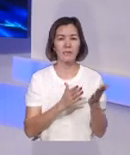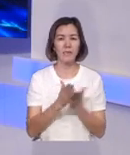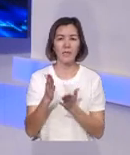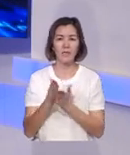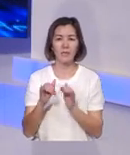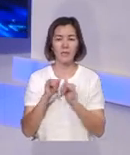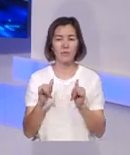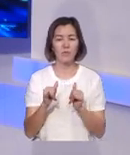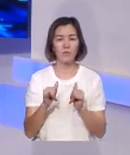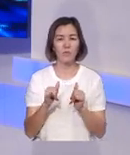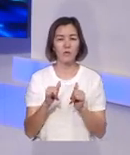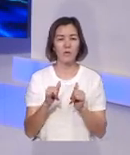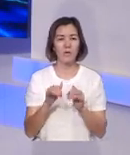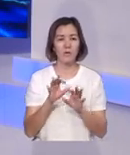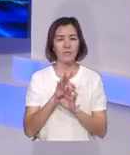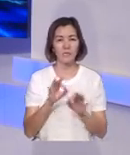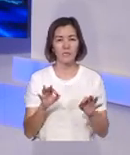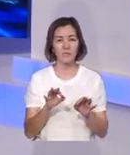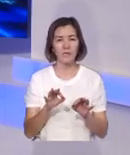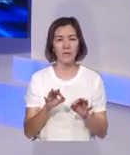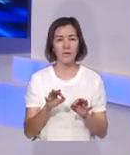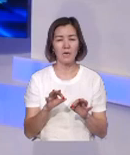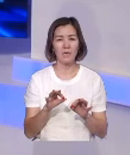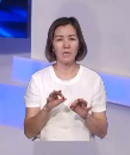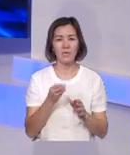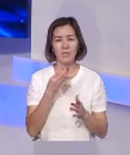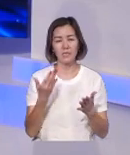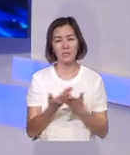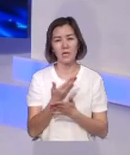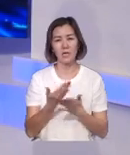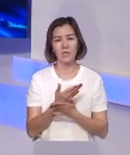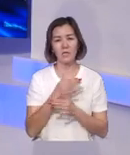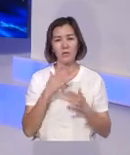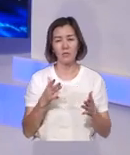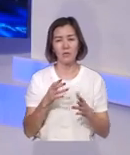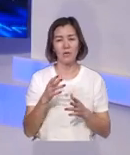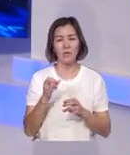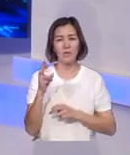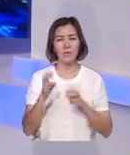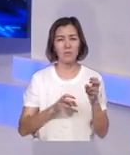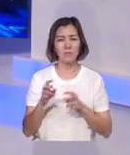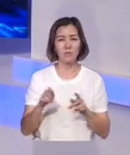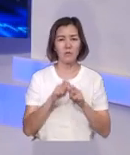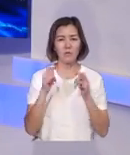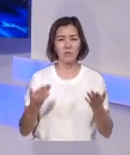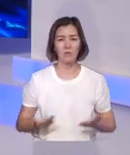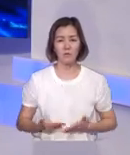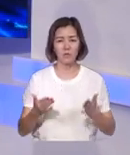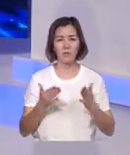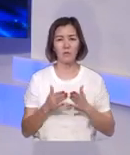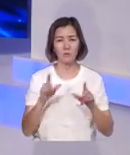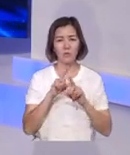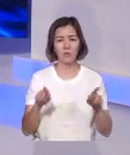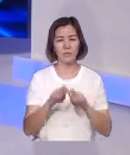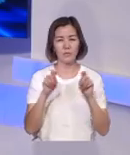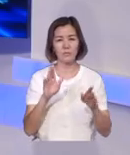осыны көрсетіп тұр. Күреңбел жерінде алда сүйіншілеп жеткізер жаңалық көп. Бірнеше кәсіпорын ашылып, тұрғын үй, тәрбие ошақтары